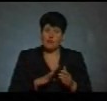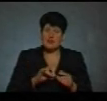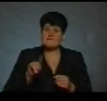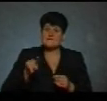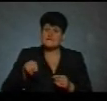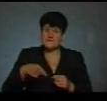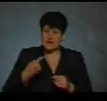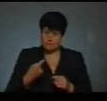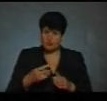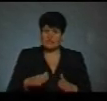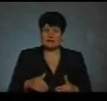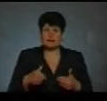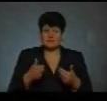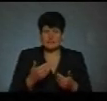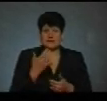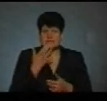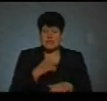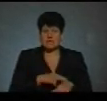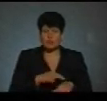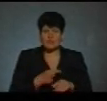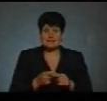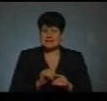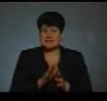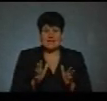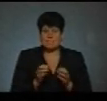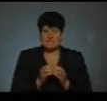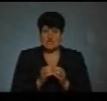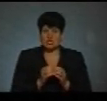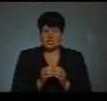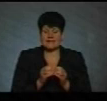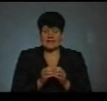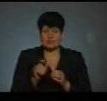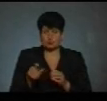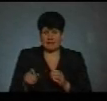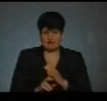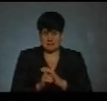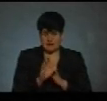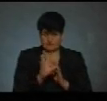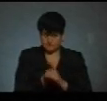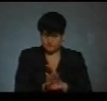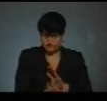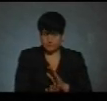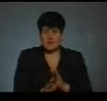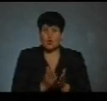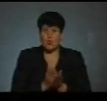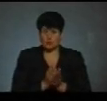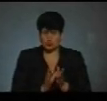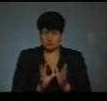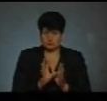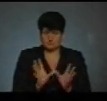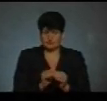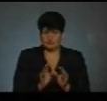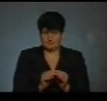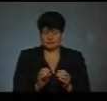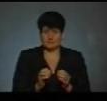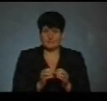які висувала також Національна поліція, це не більше 10 осіб в храмі, враховуючи обслуговуючий персонал, я маю на